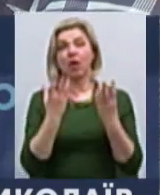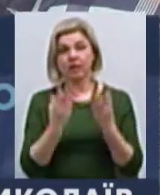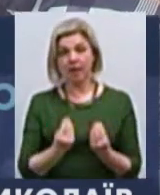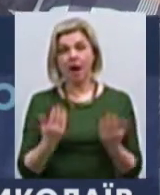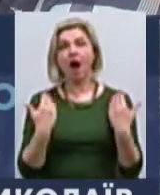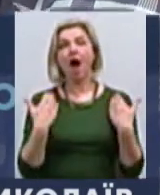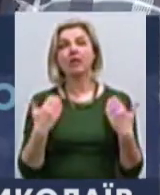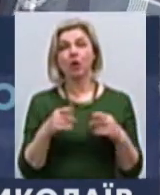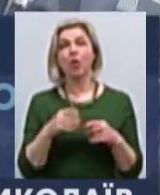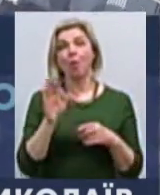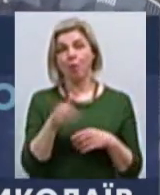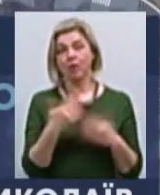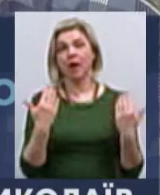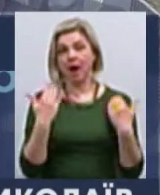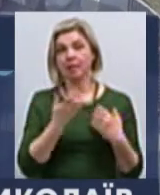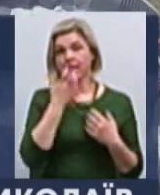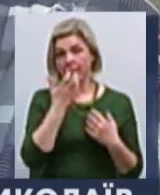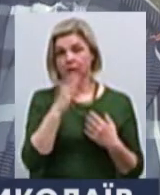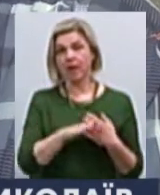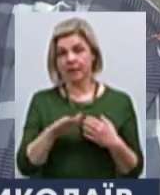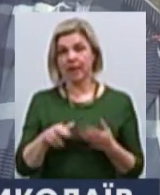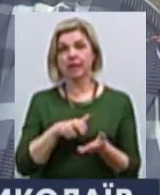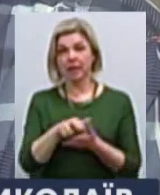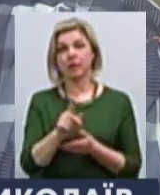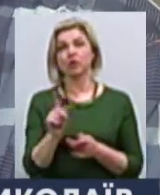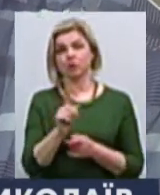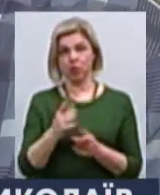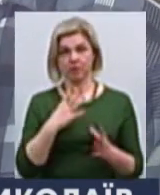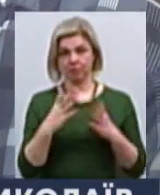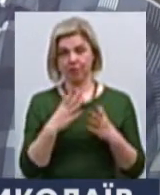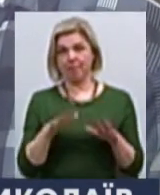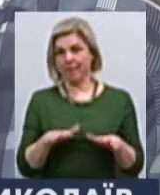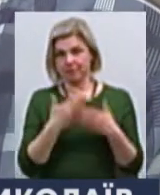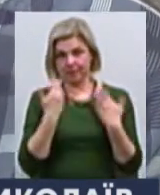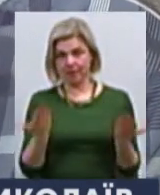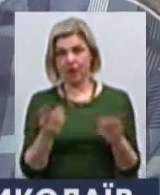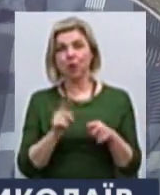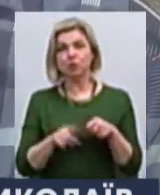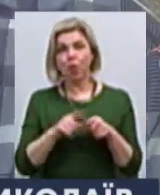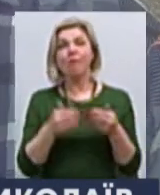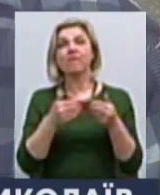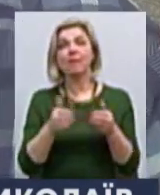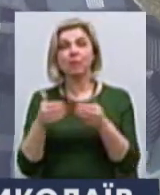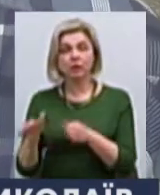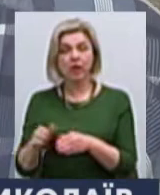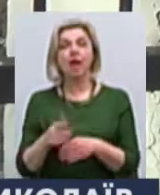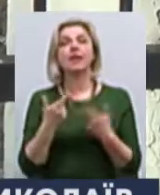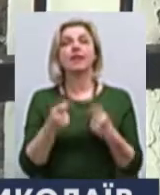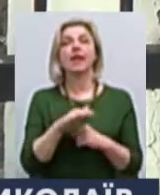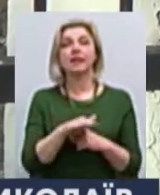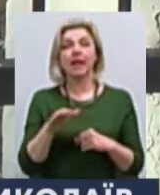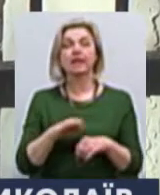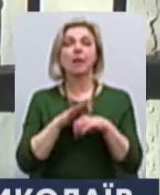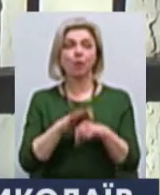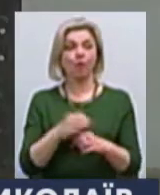після канікул тепло. Діти виходять і, по-перше, займатися немає де. Потім скоро вже випускні, тобто де дітям проводити